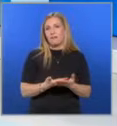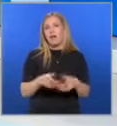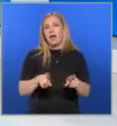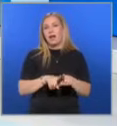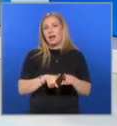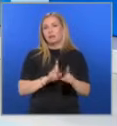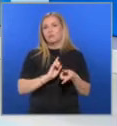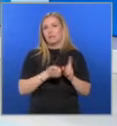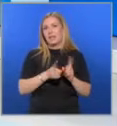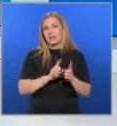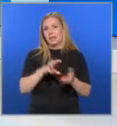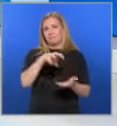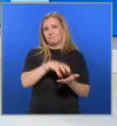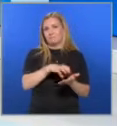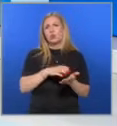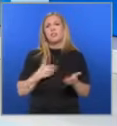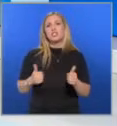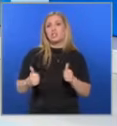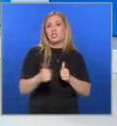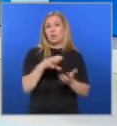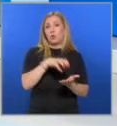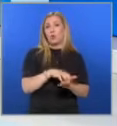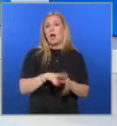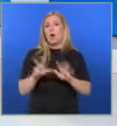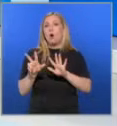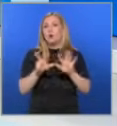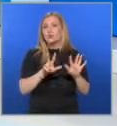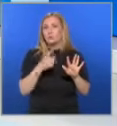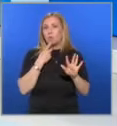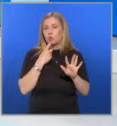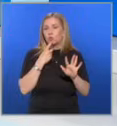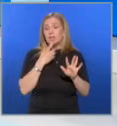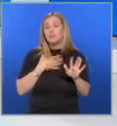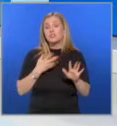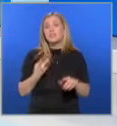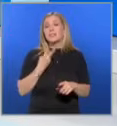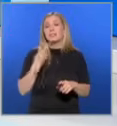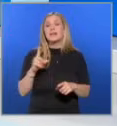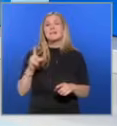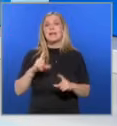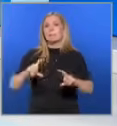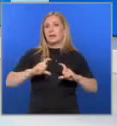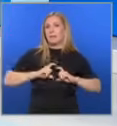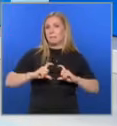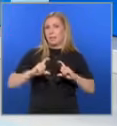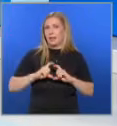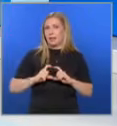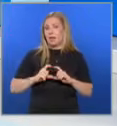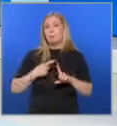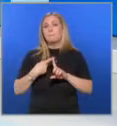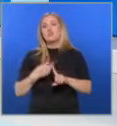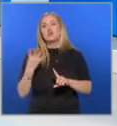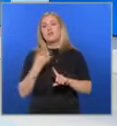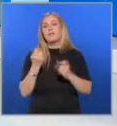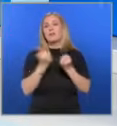лъва. Той беше начело на тима в продължение на 8 години, като го изведе до 2 сребърни медала на Еврошампионати и 4-то място